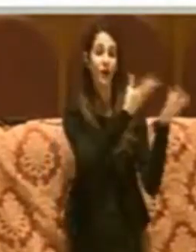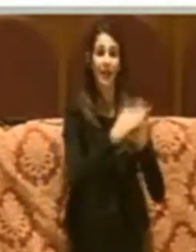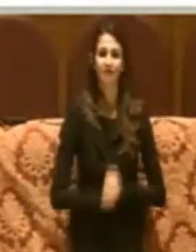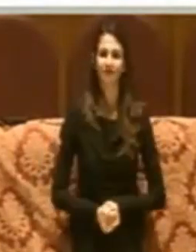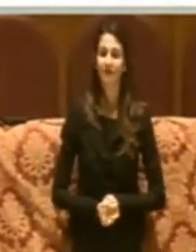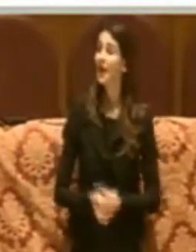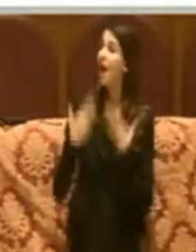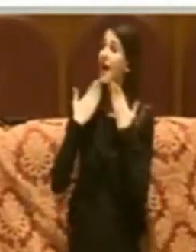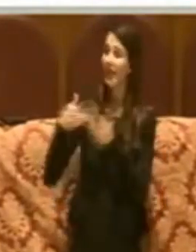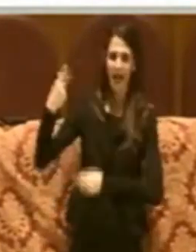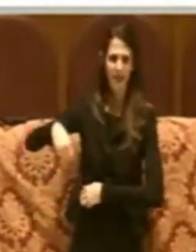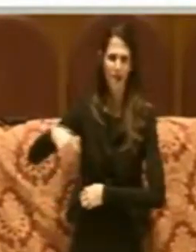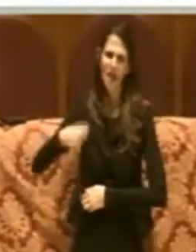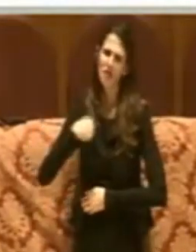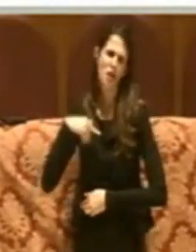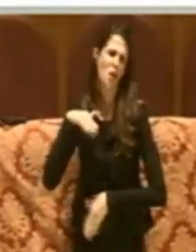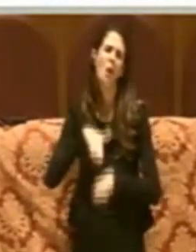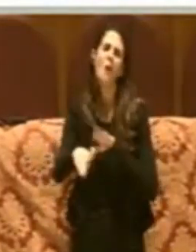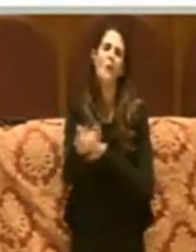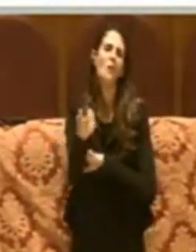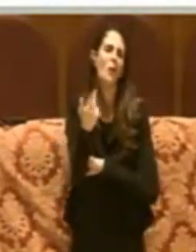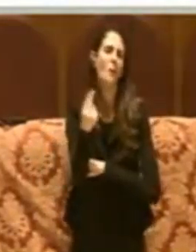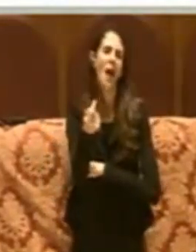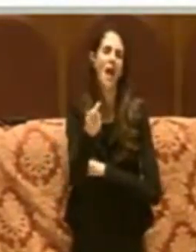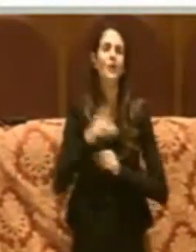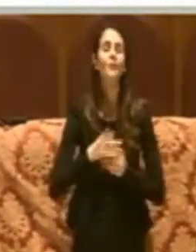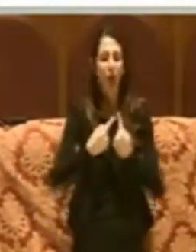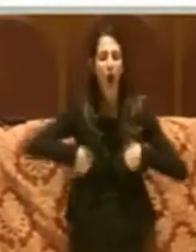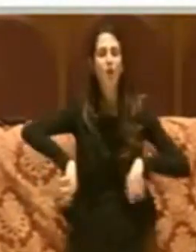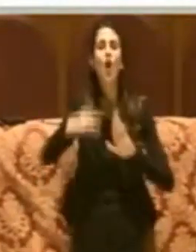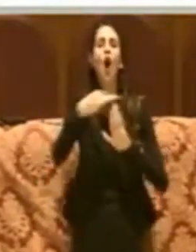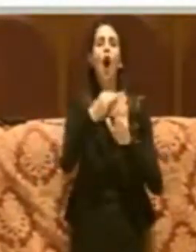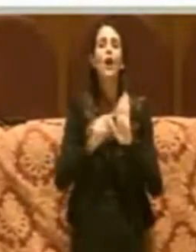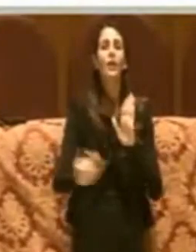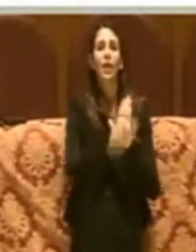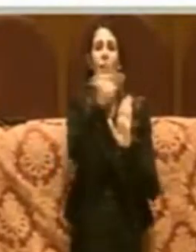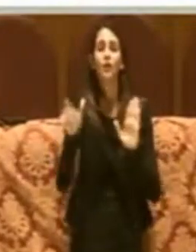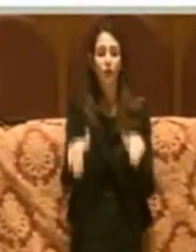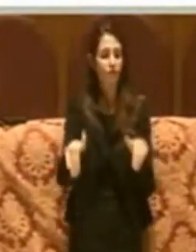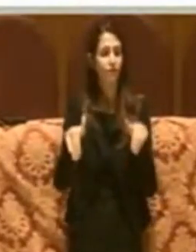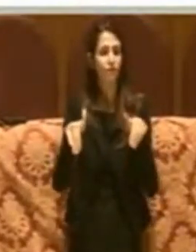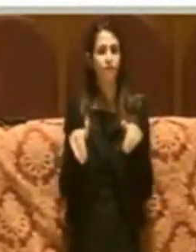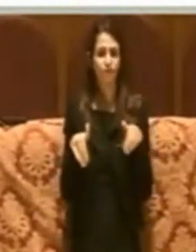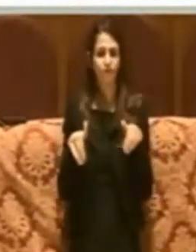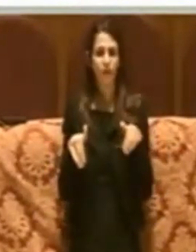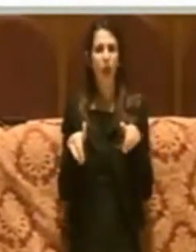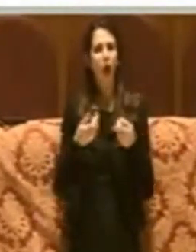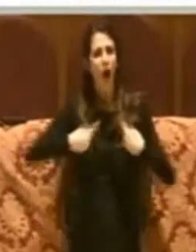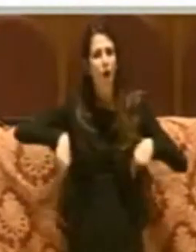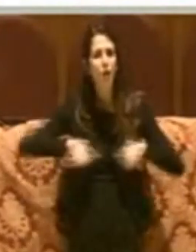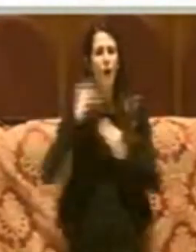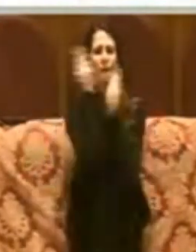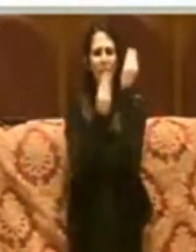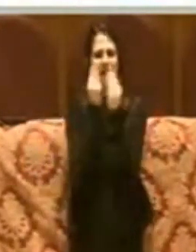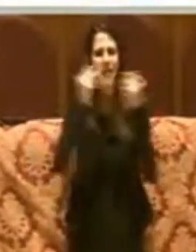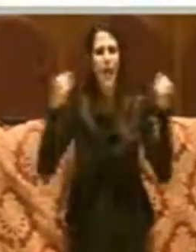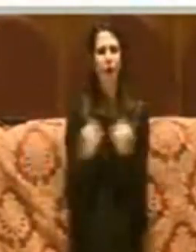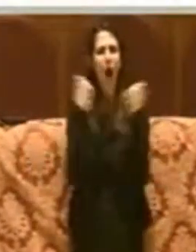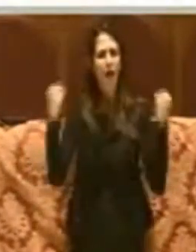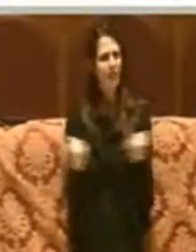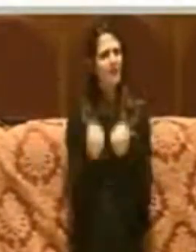Grazie Presidente, ne userò molti meno. Noi a quest'ordine del giorno ci asterremo, non perché non riteniamo che questa attività